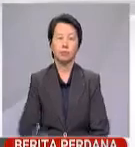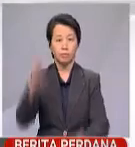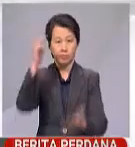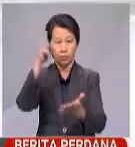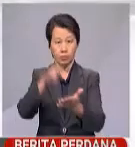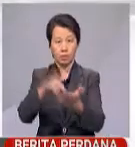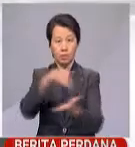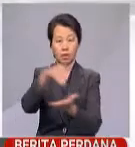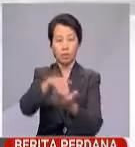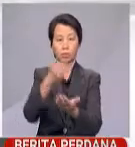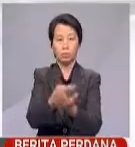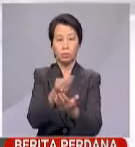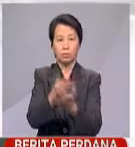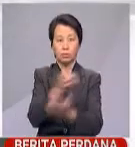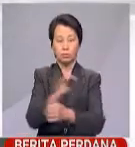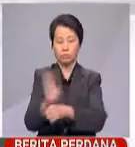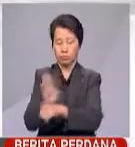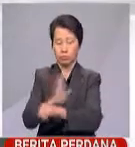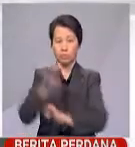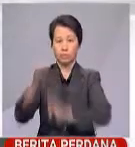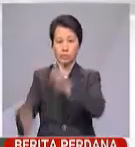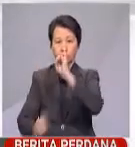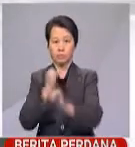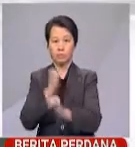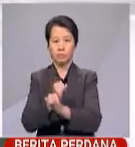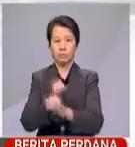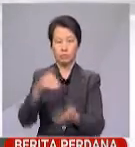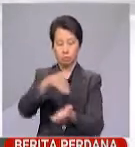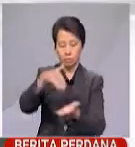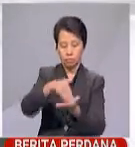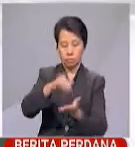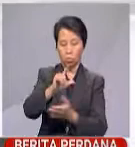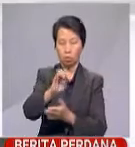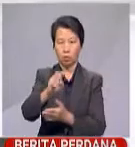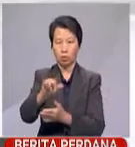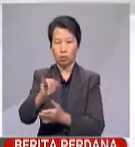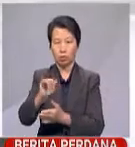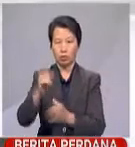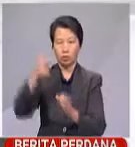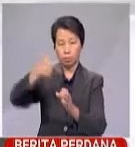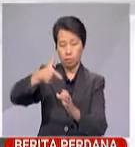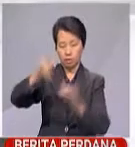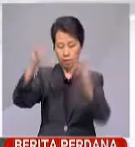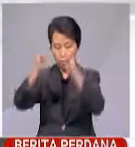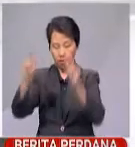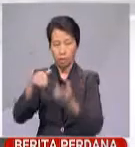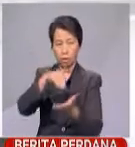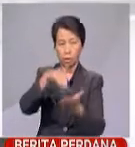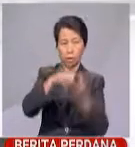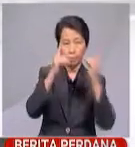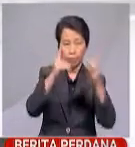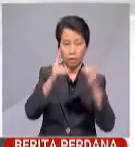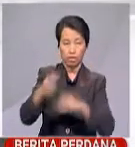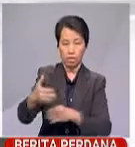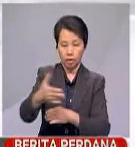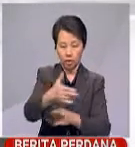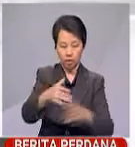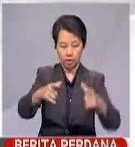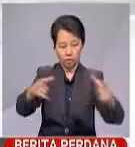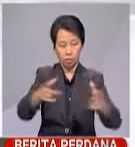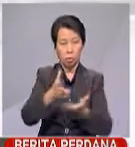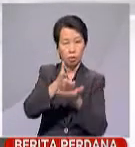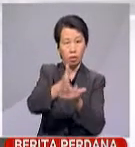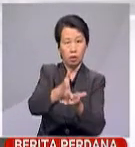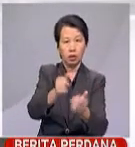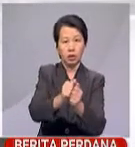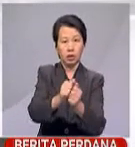Dikenali sebagai pusat kewangan dan perniagaan antarabangsa, hub logistik minyak dan gas, hub pendidikan, perikanan, limbungan kapal